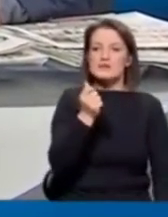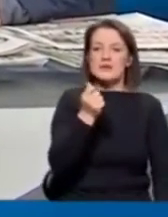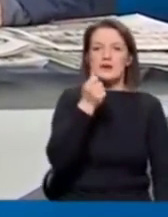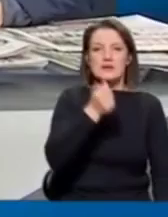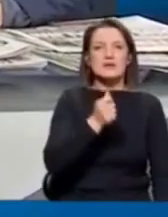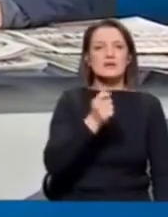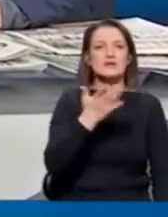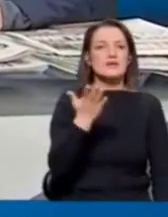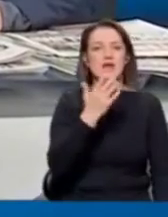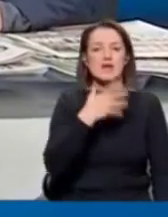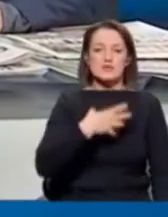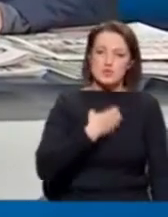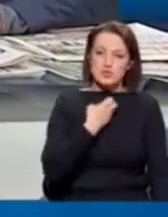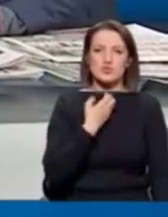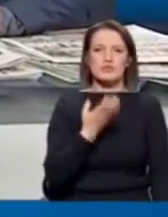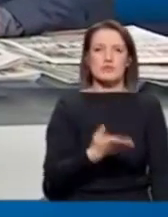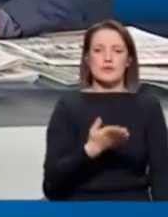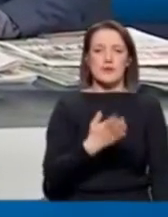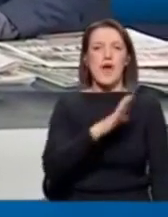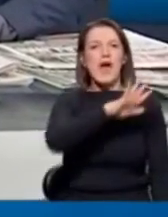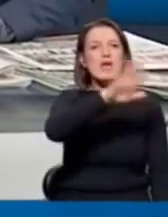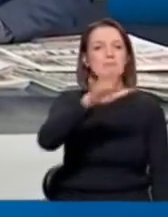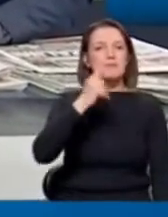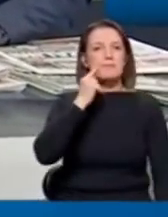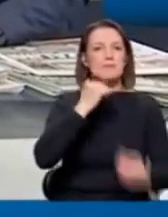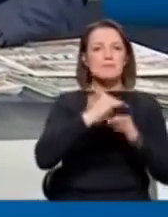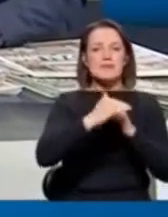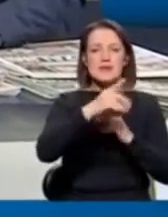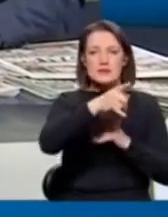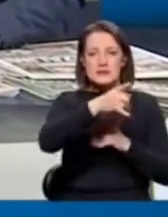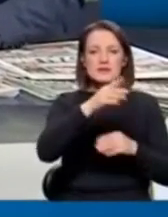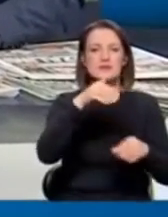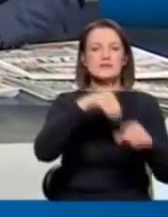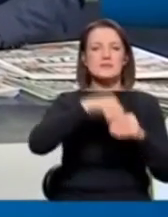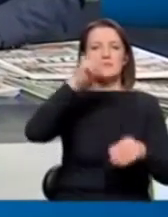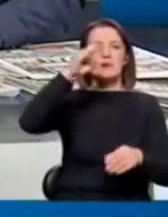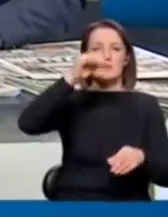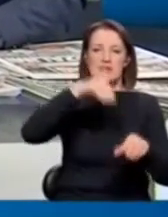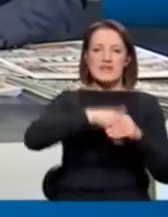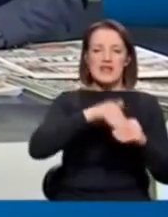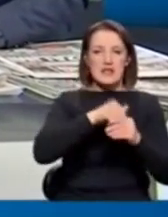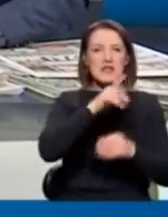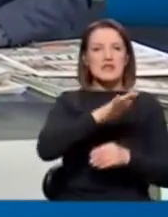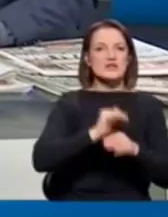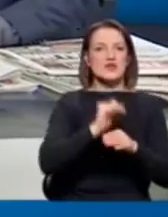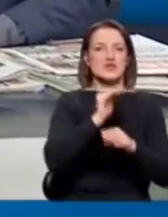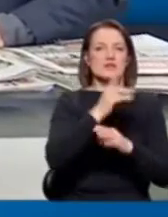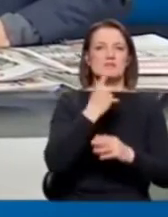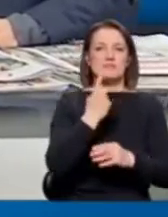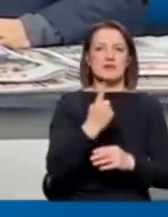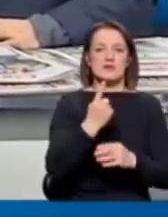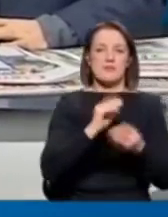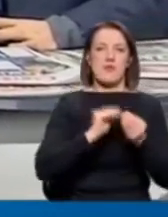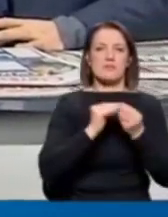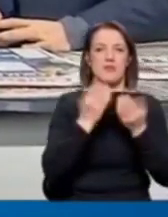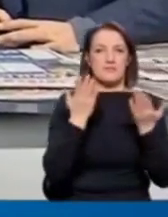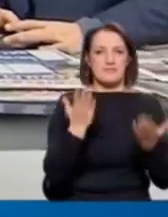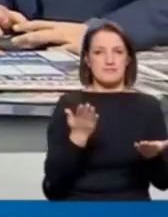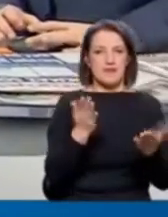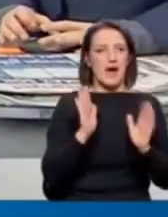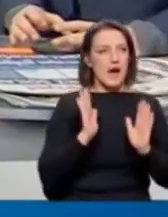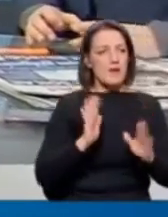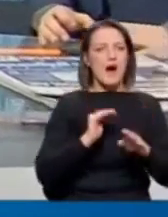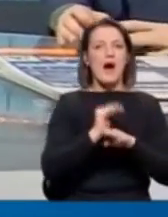kadar yaşadığından üzüntü herkesin milletvekilinin AK Parti milletvekillerinin de yaşadığı bir problem